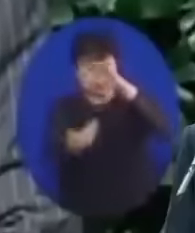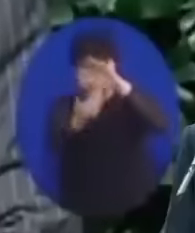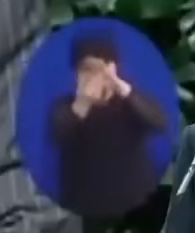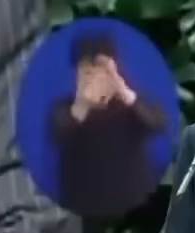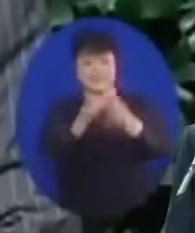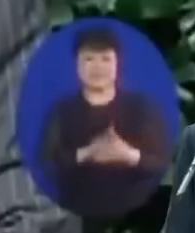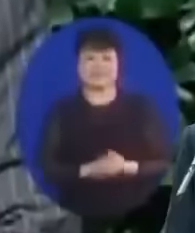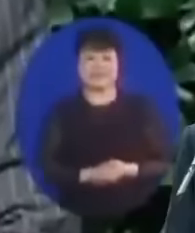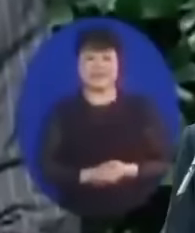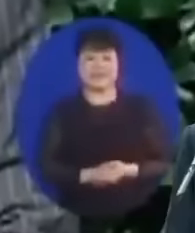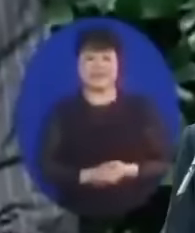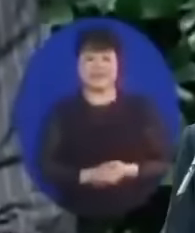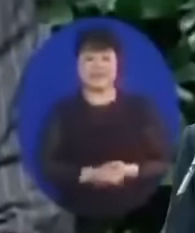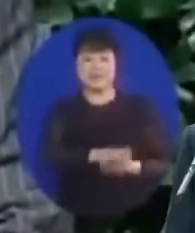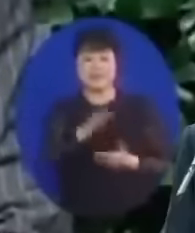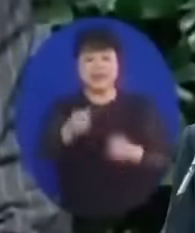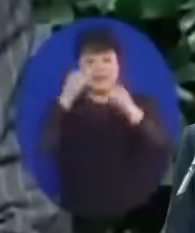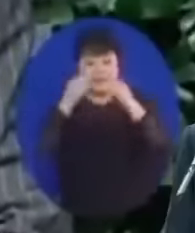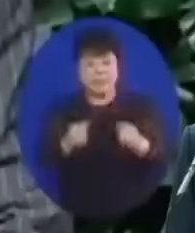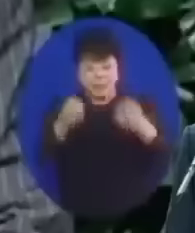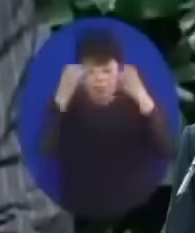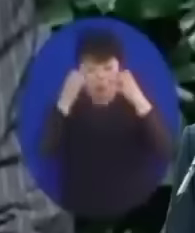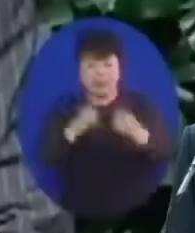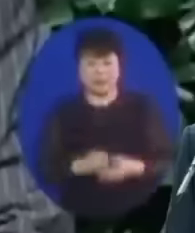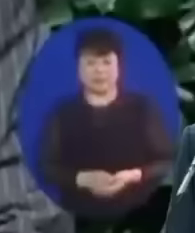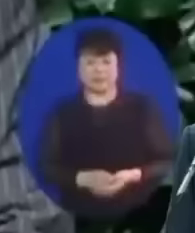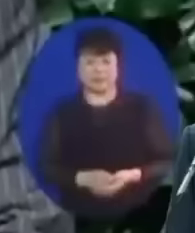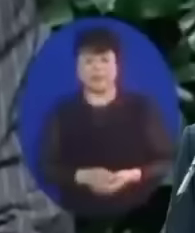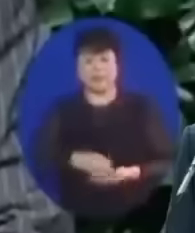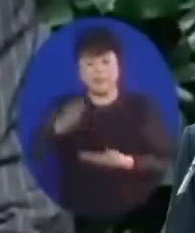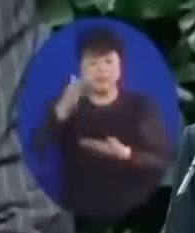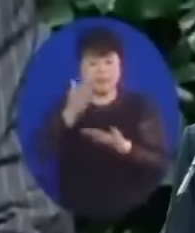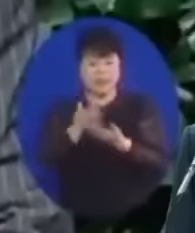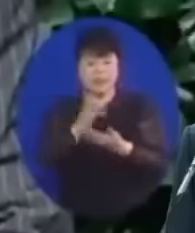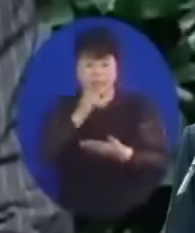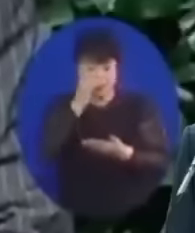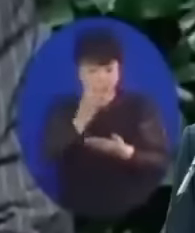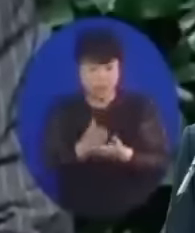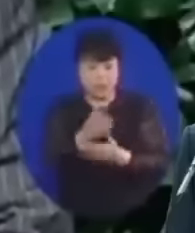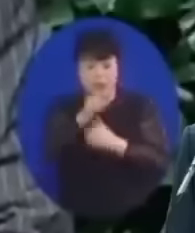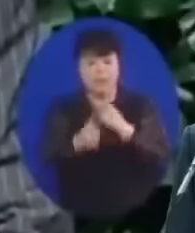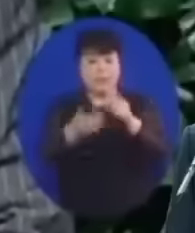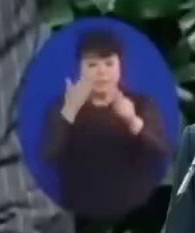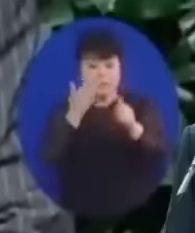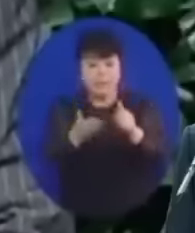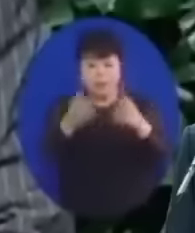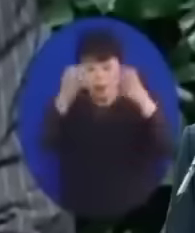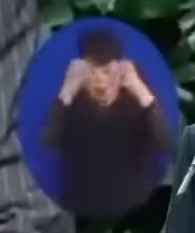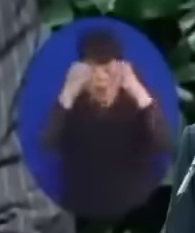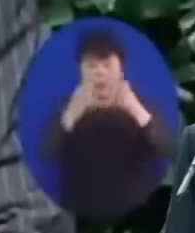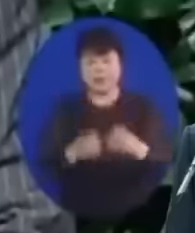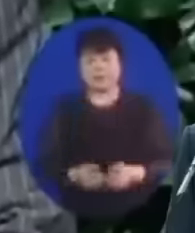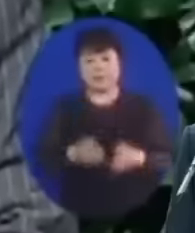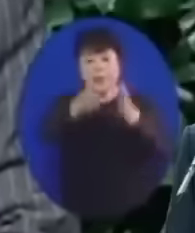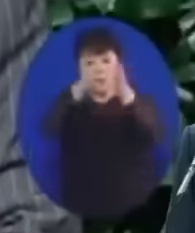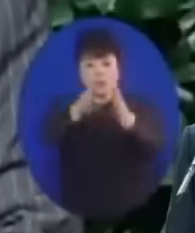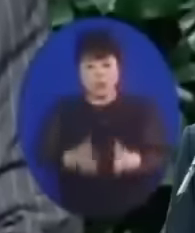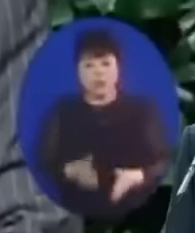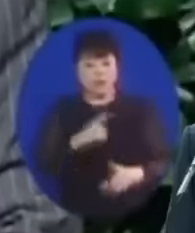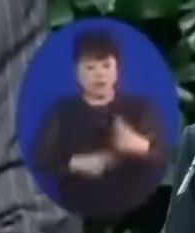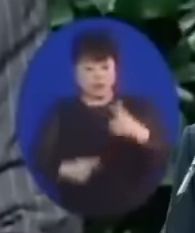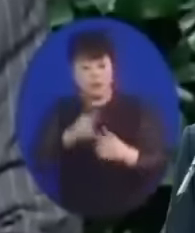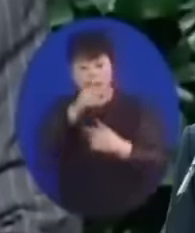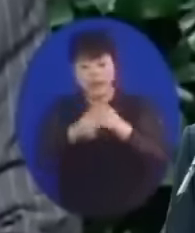수가 있었습니다. 우리의 삶의 고난을 제거해 달라고 기도하지만 하나님께서는 그러한 고난과 고통으로 인해